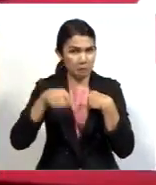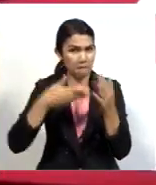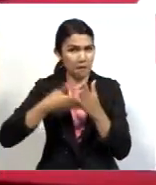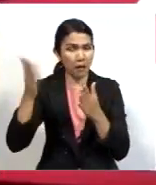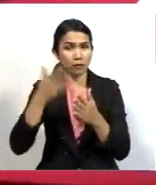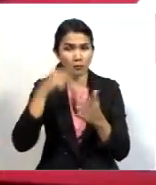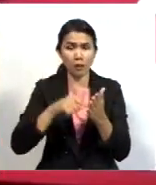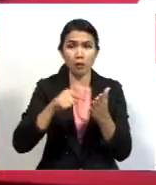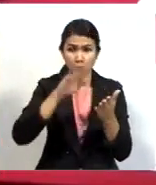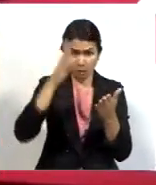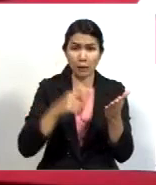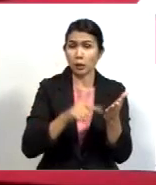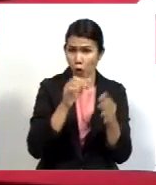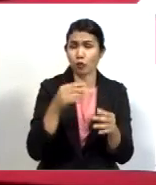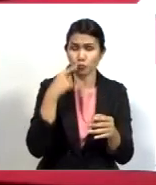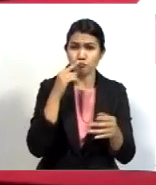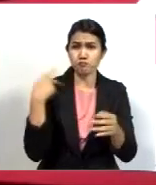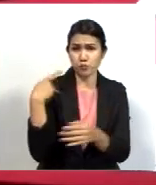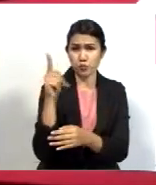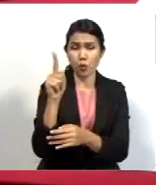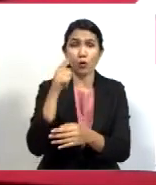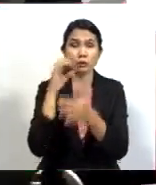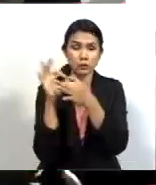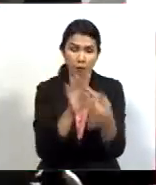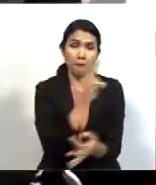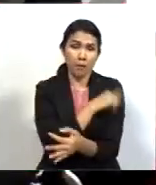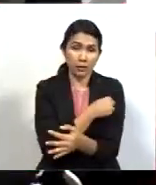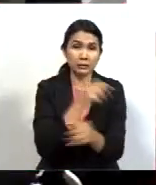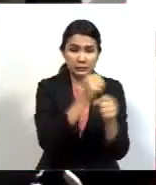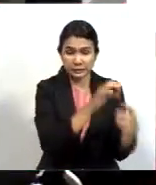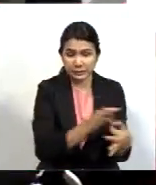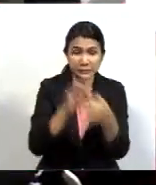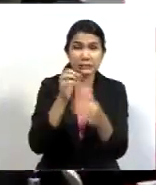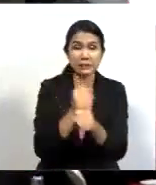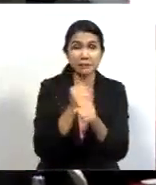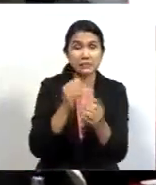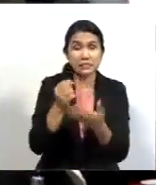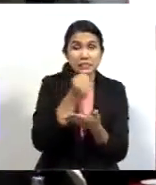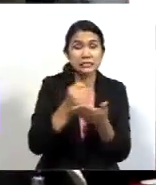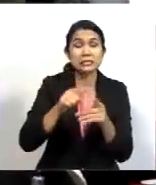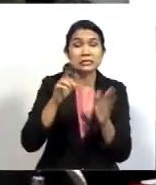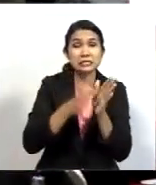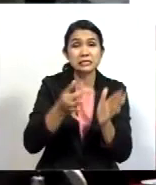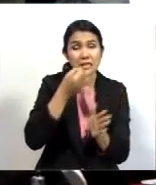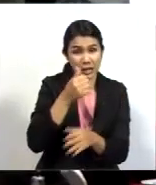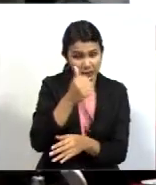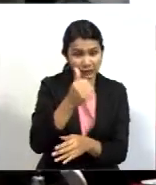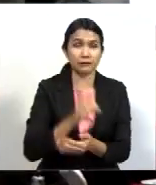ะพืชกระท่อมมีประโยชน์ทางการแพทย์และสามารถต่อยอดเป็นอุตสาหกรรมยาได้ฟังเสียงท่านรัฐมนตรีว่าการกระทรวงยุติธร